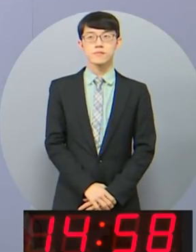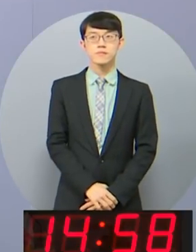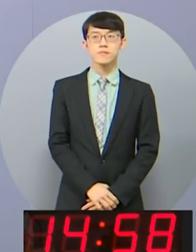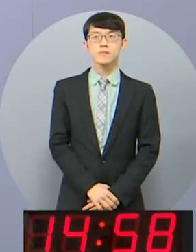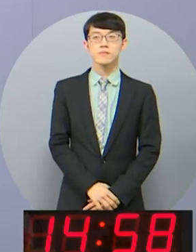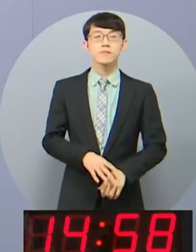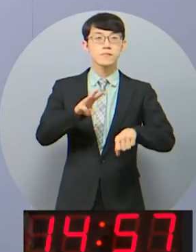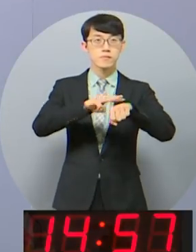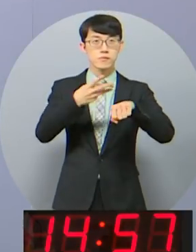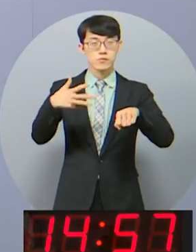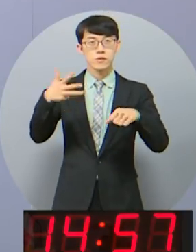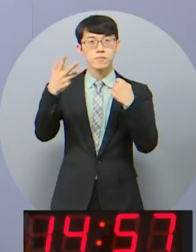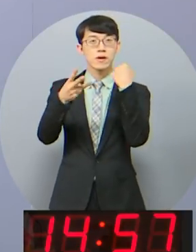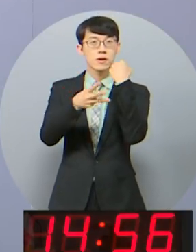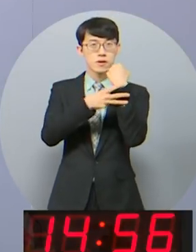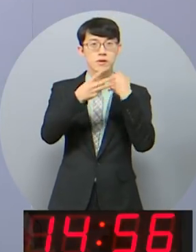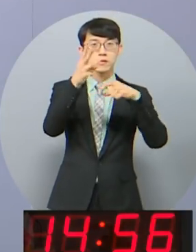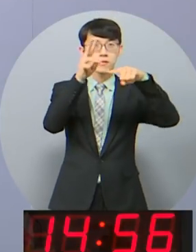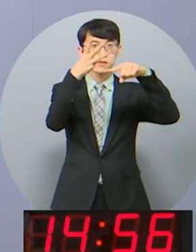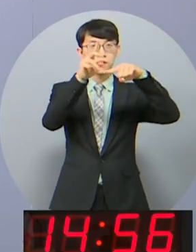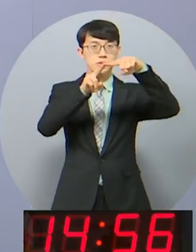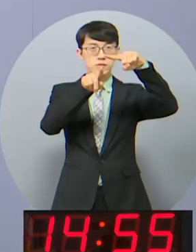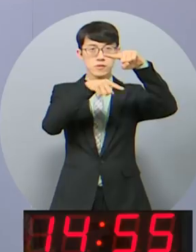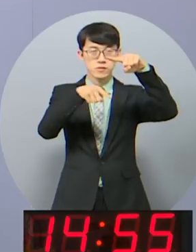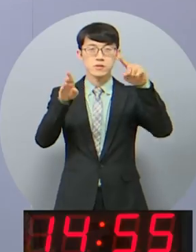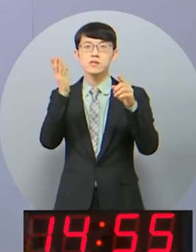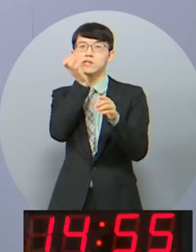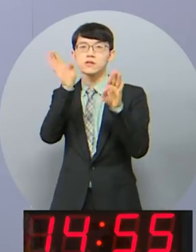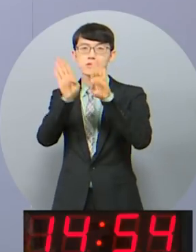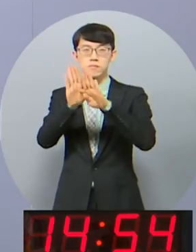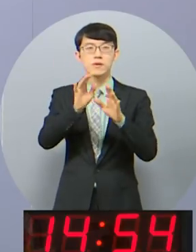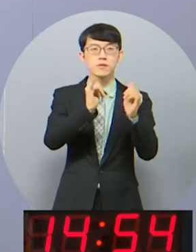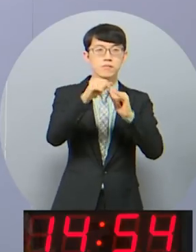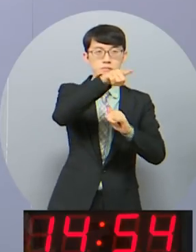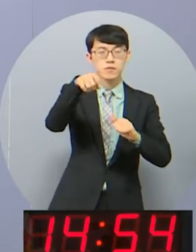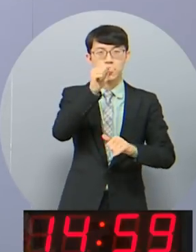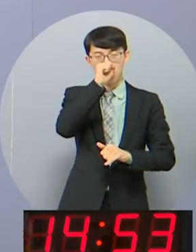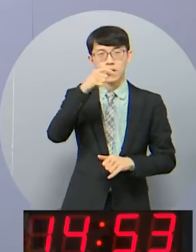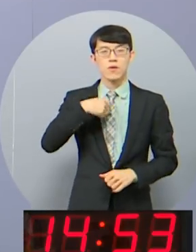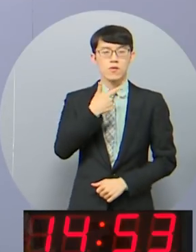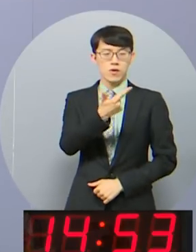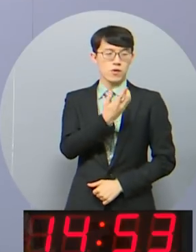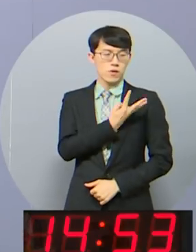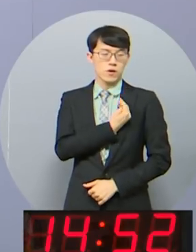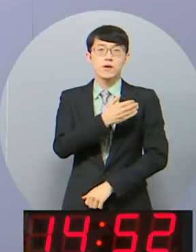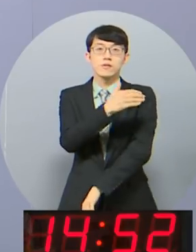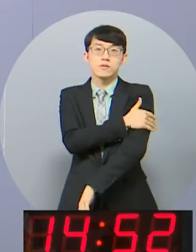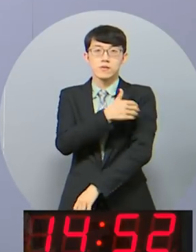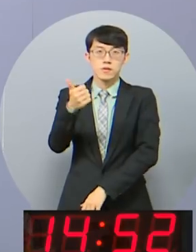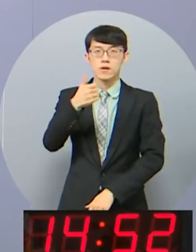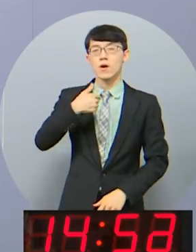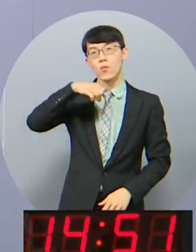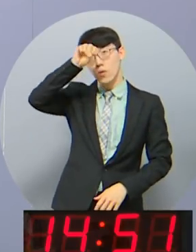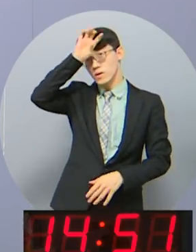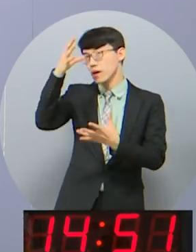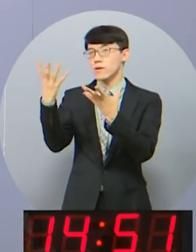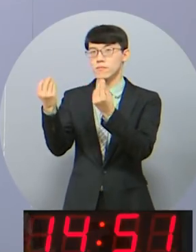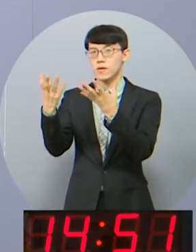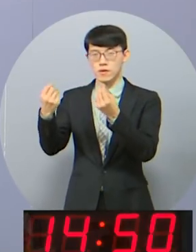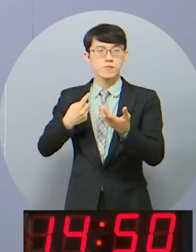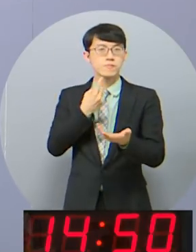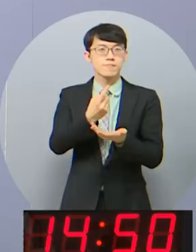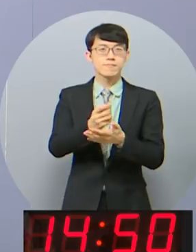淡水八里山之石门的各位乡亲们，大家好，我是六号陈静怡，无党籍市议员参选